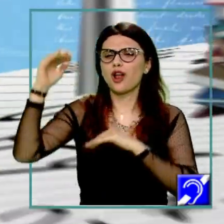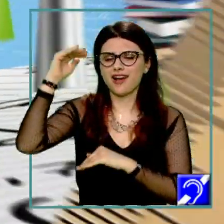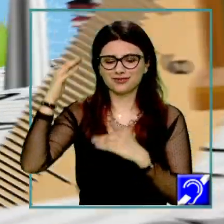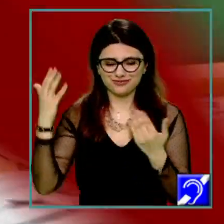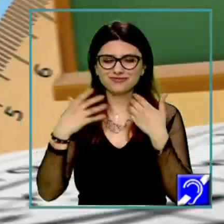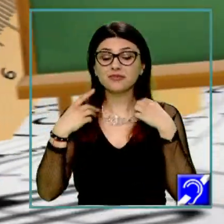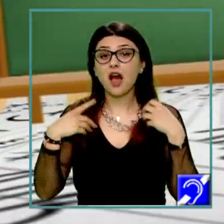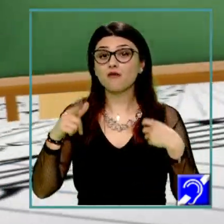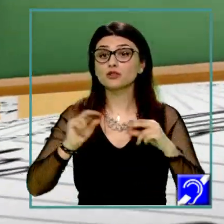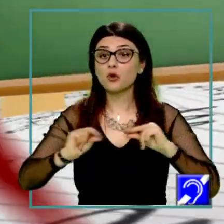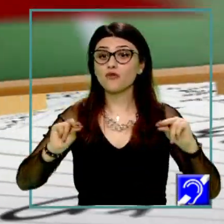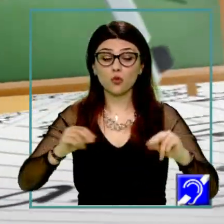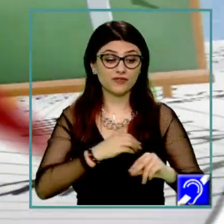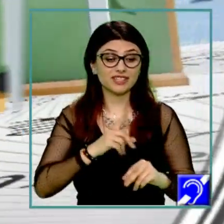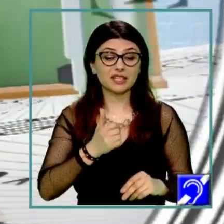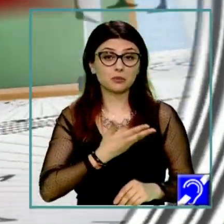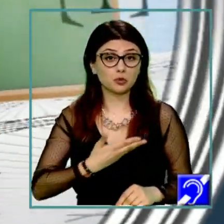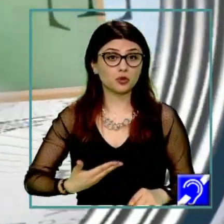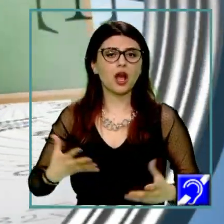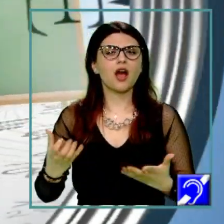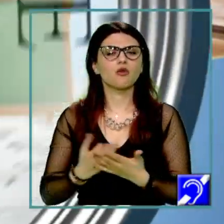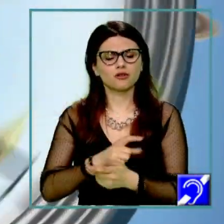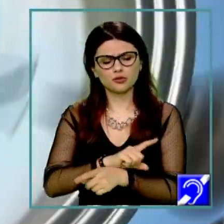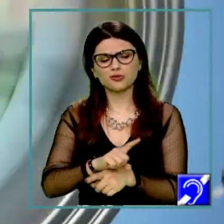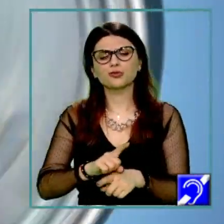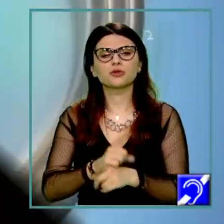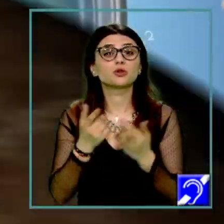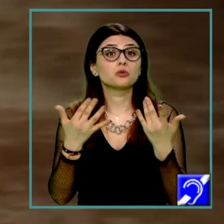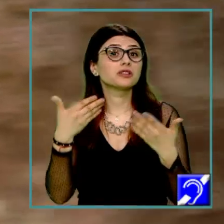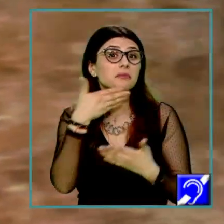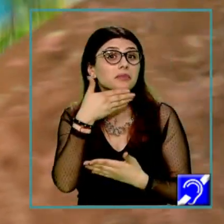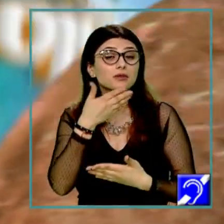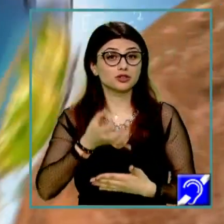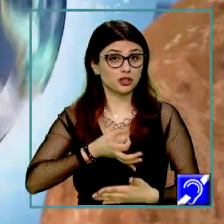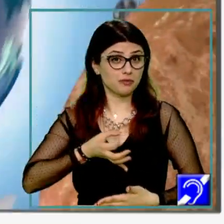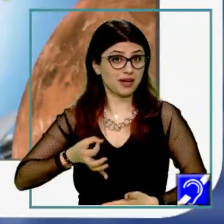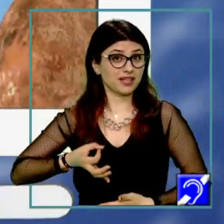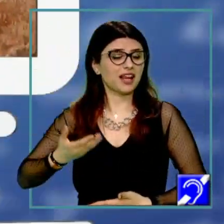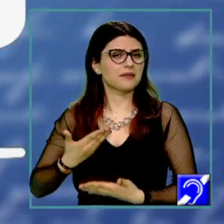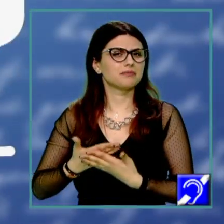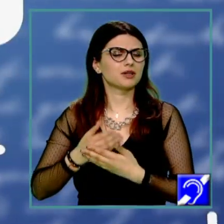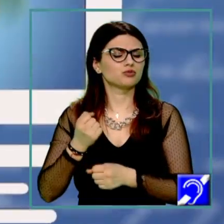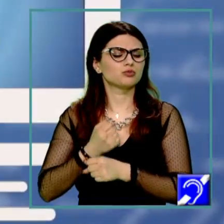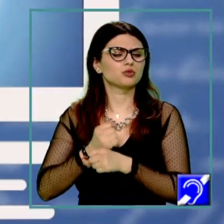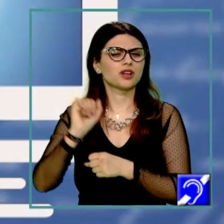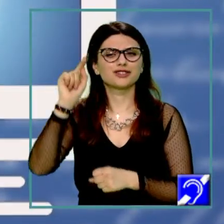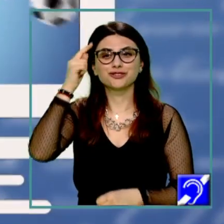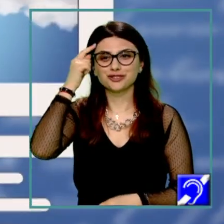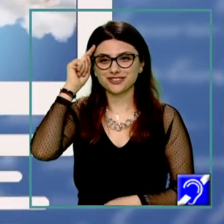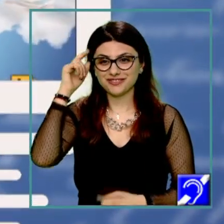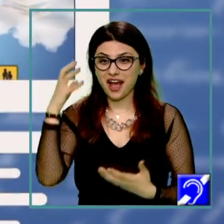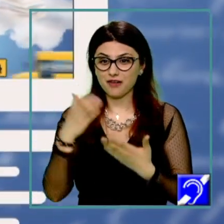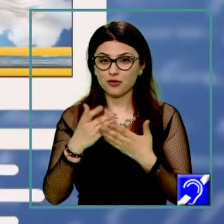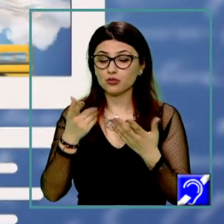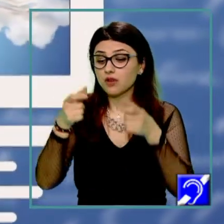profesor la Universitatea din București și a obținut de lungul carierei numeroase premii și medalii pentru contribuția sa științifică a cercetat